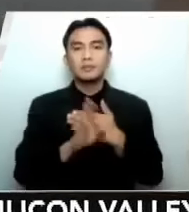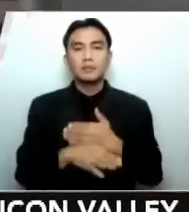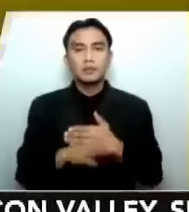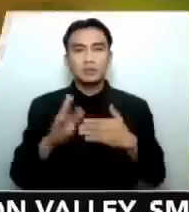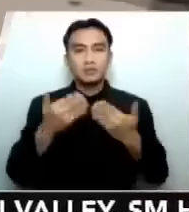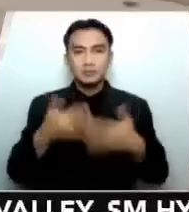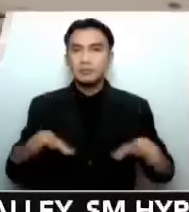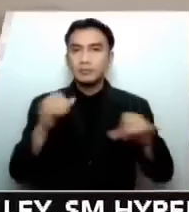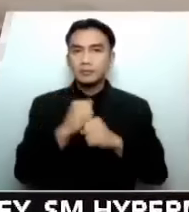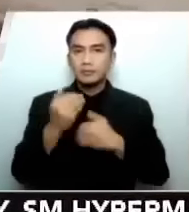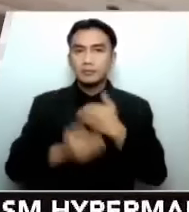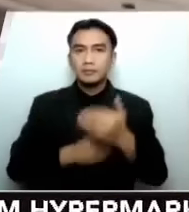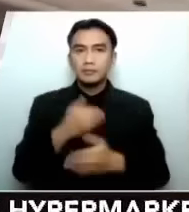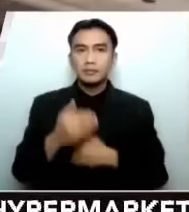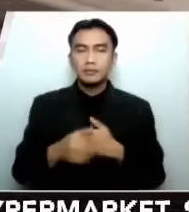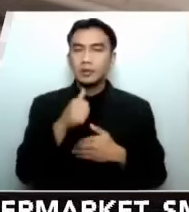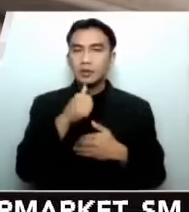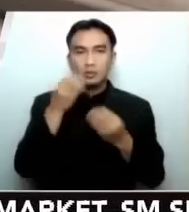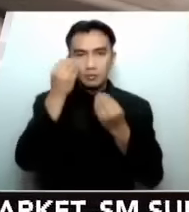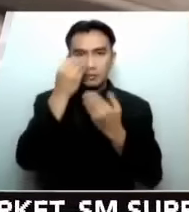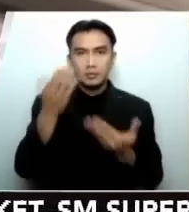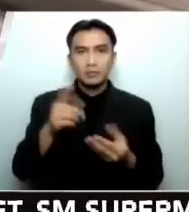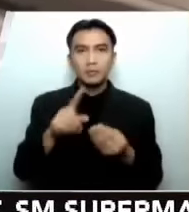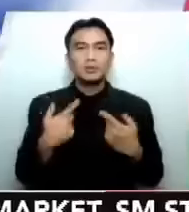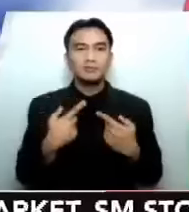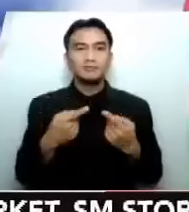kaugnay ng alegasyon ng harassment.